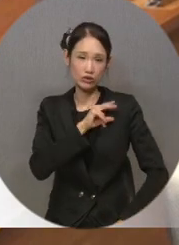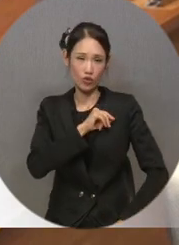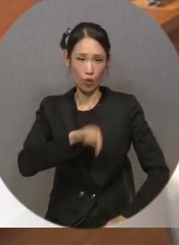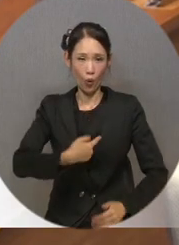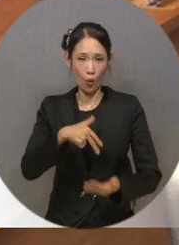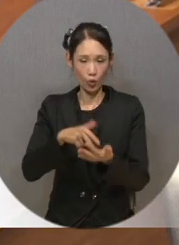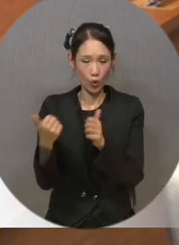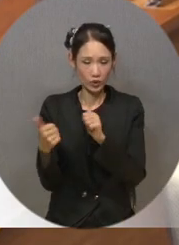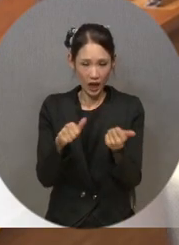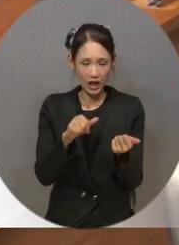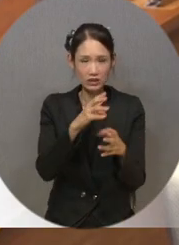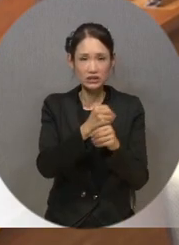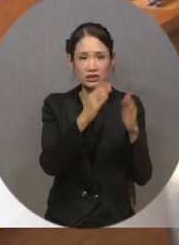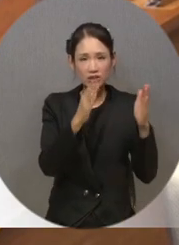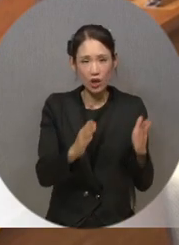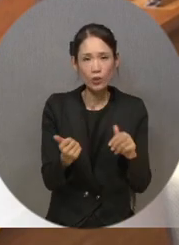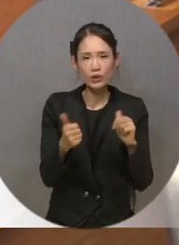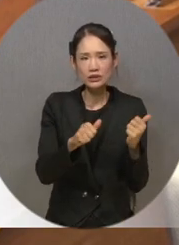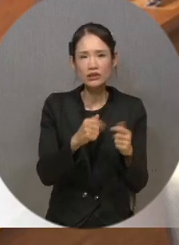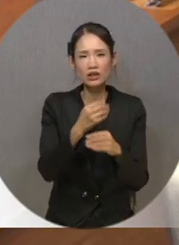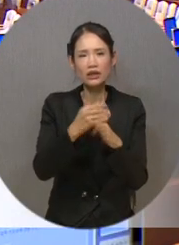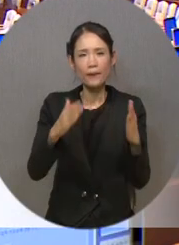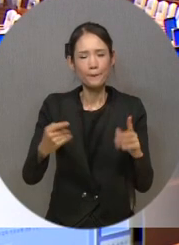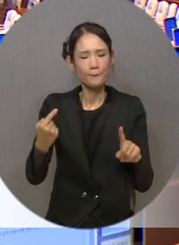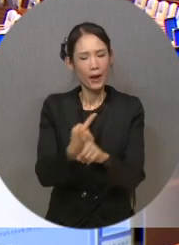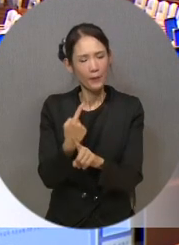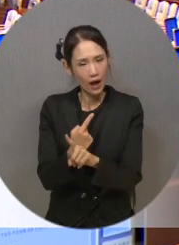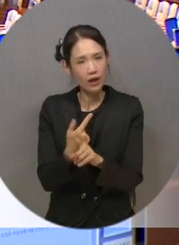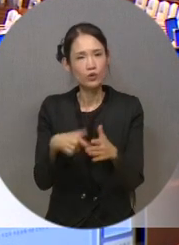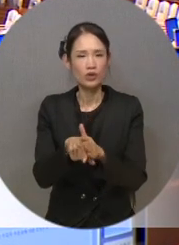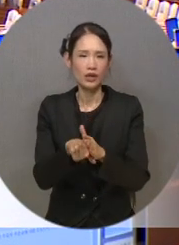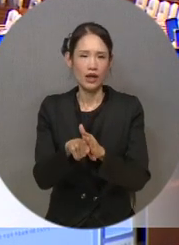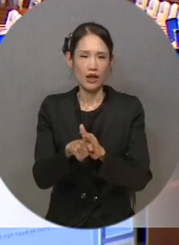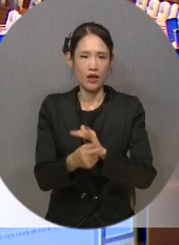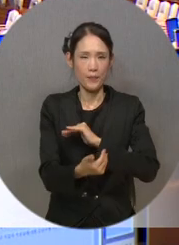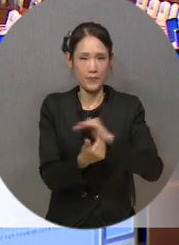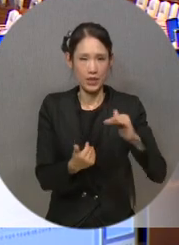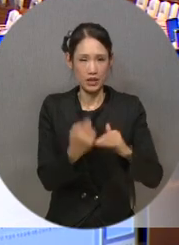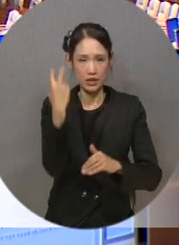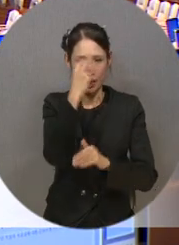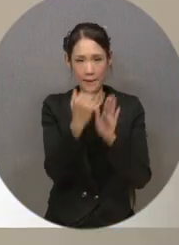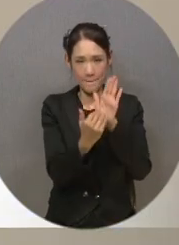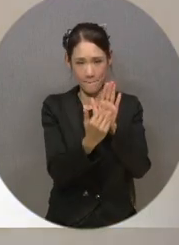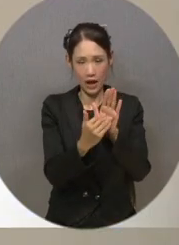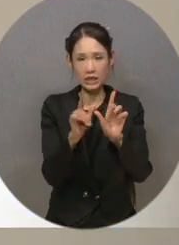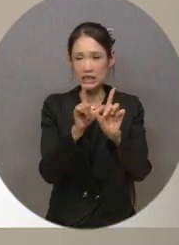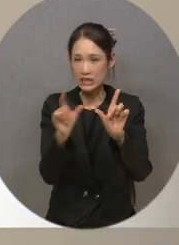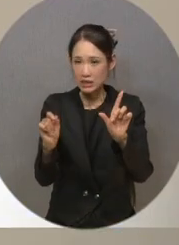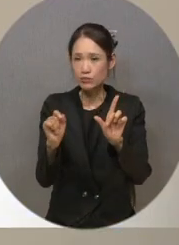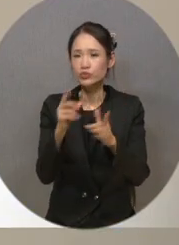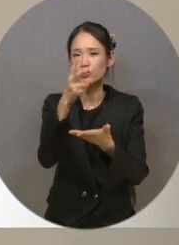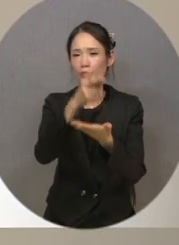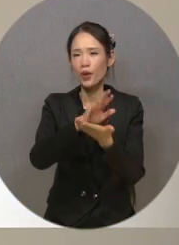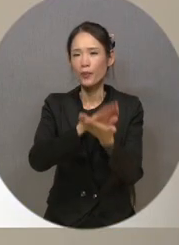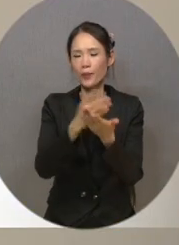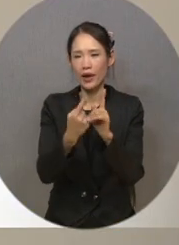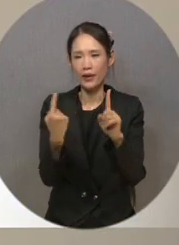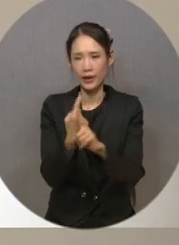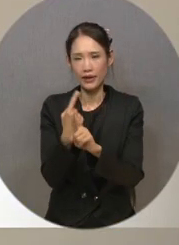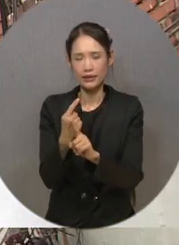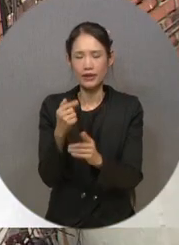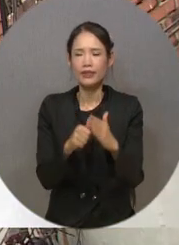시점을 인종시로 정하는 제도 개선을 위한 고독사 예방 및 관리에 관한 법률 일부 개정 법률안을 대표